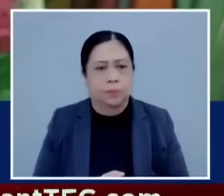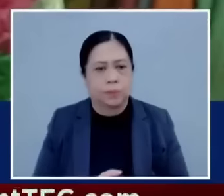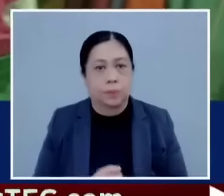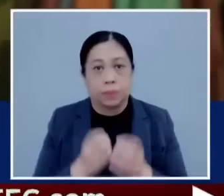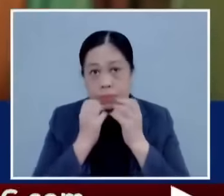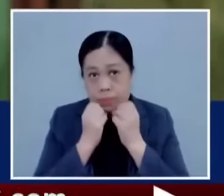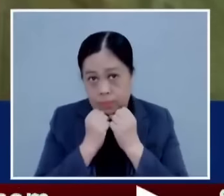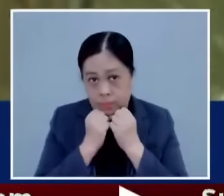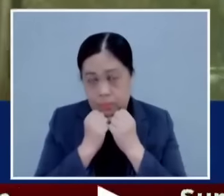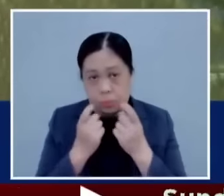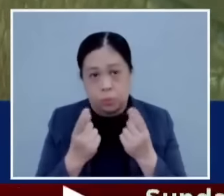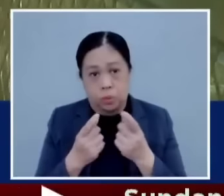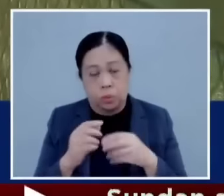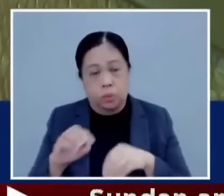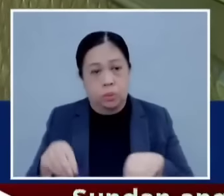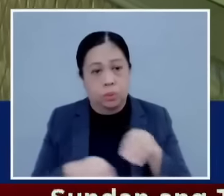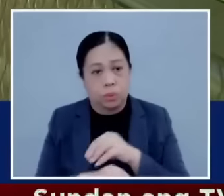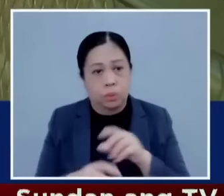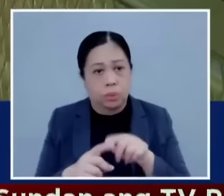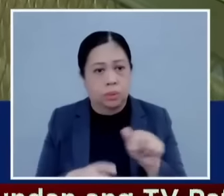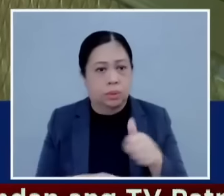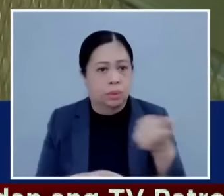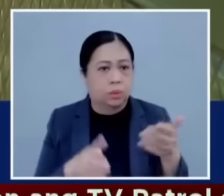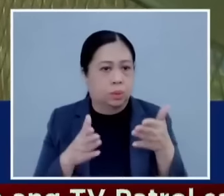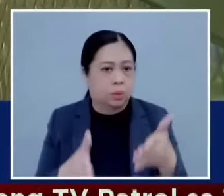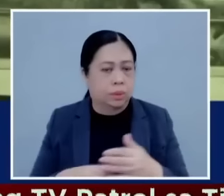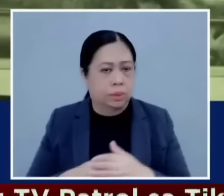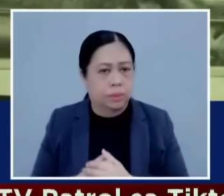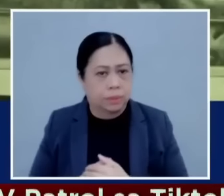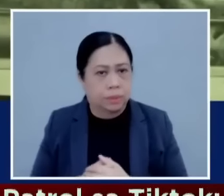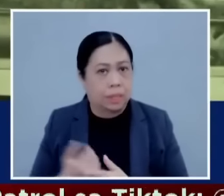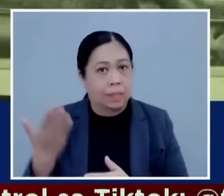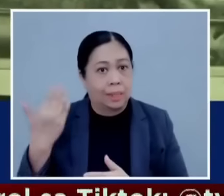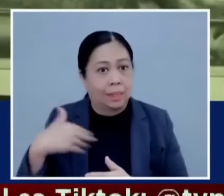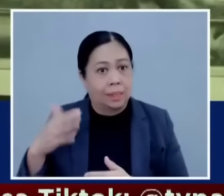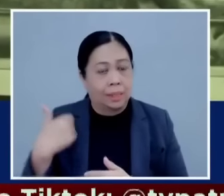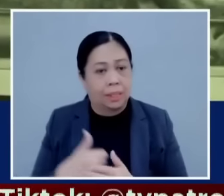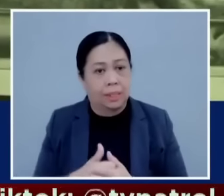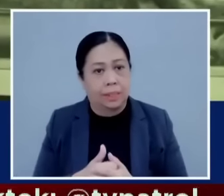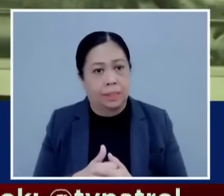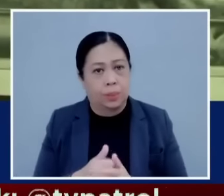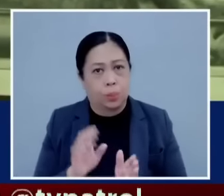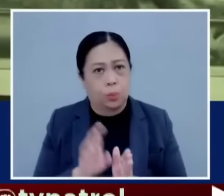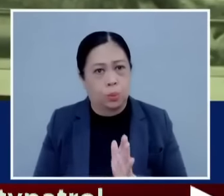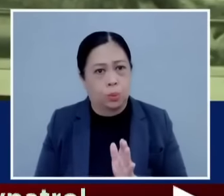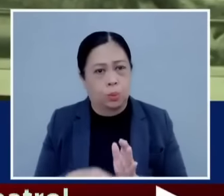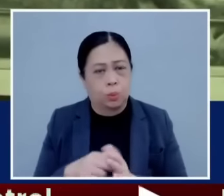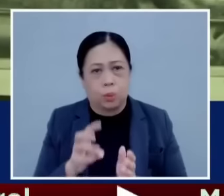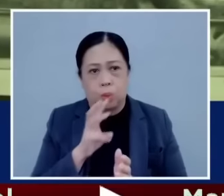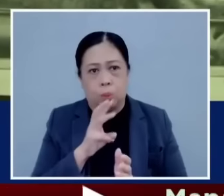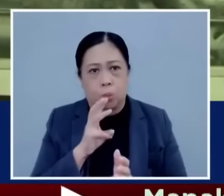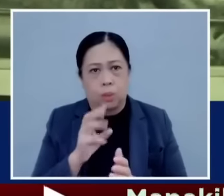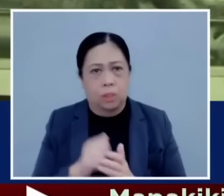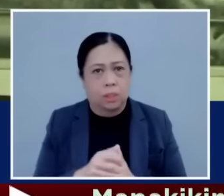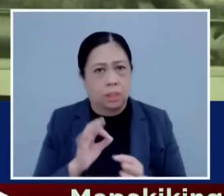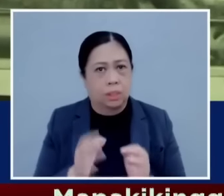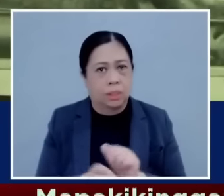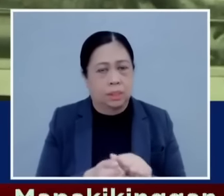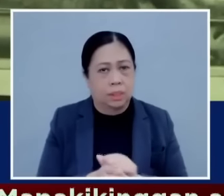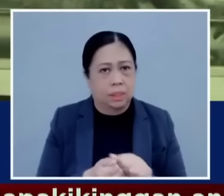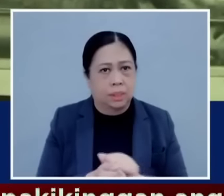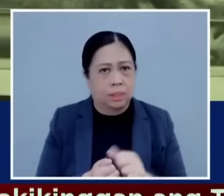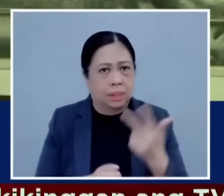makatipid, bumabawi naman siya sa ibang paraan. Dati, yung mga mura-mura pala yung tubig namin, kung naglalaba kami, tapos